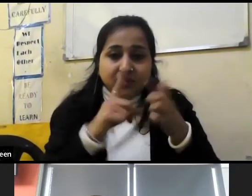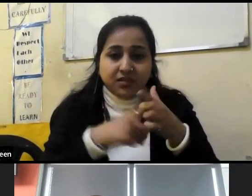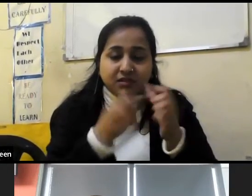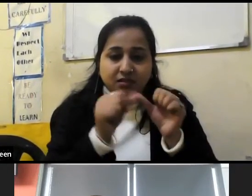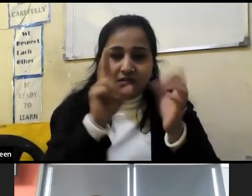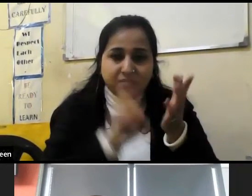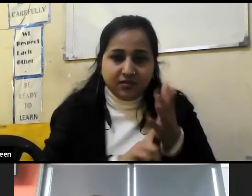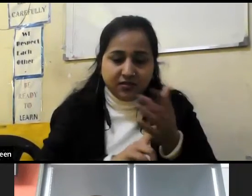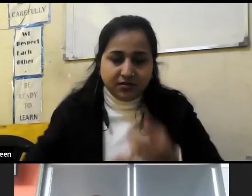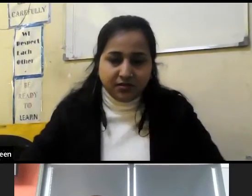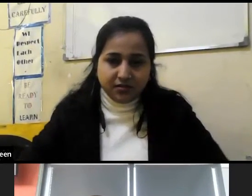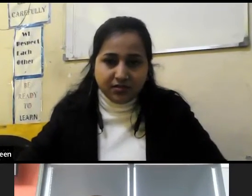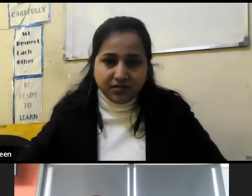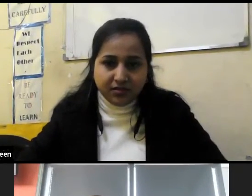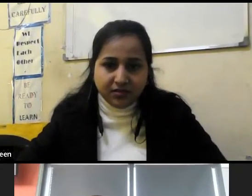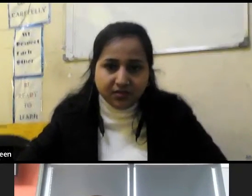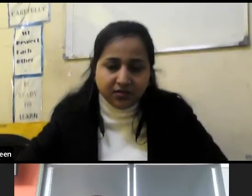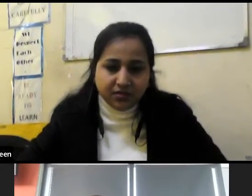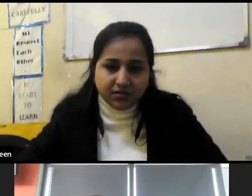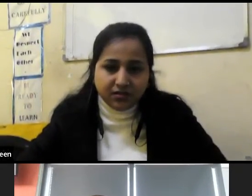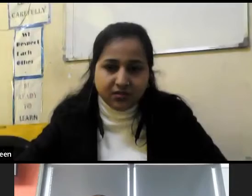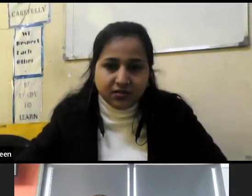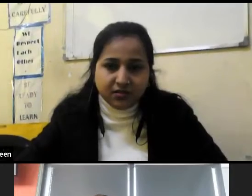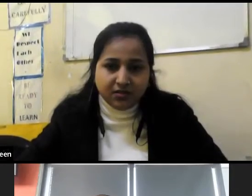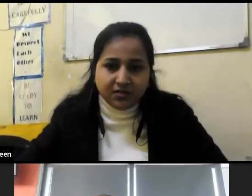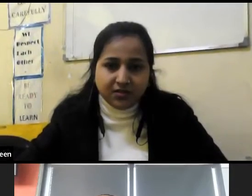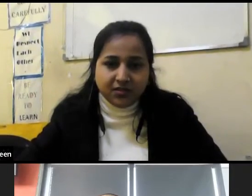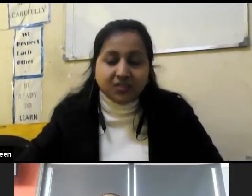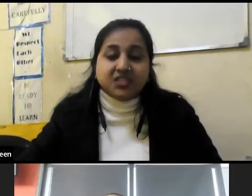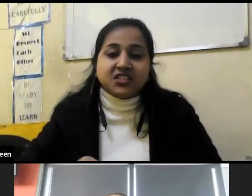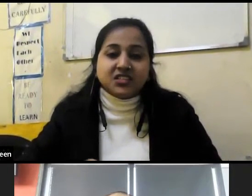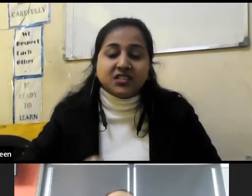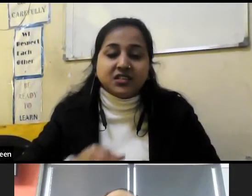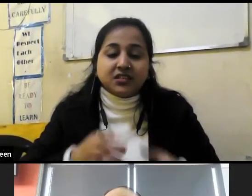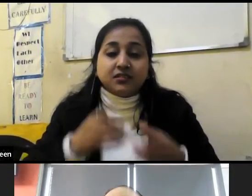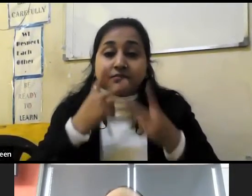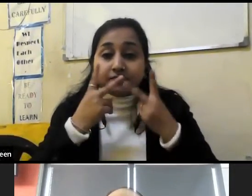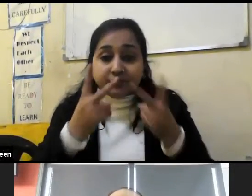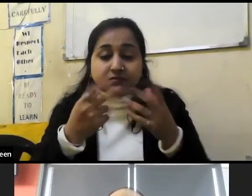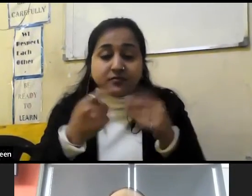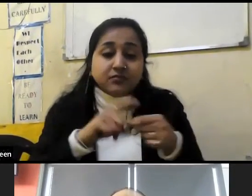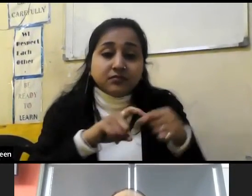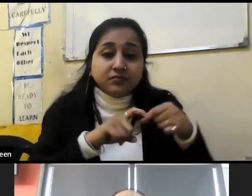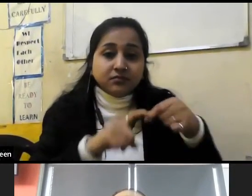There is in the chat box, in the question and answer section, there is